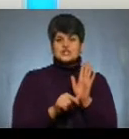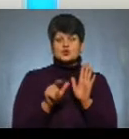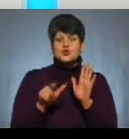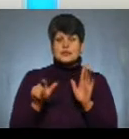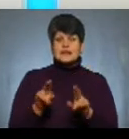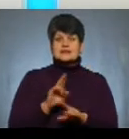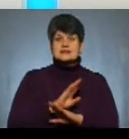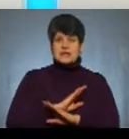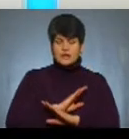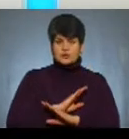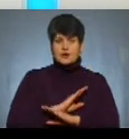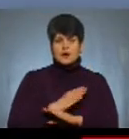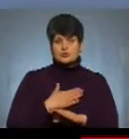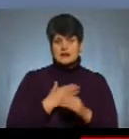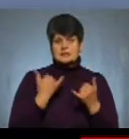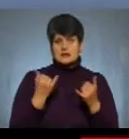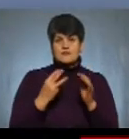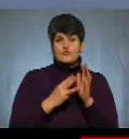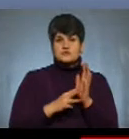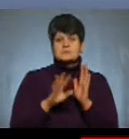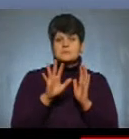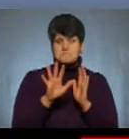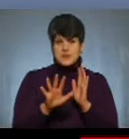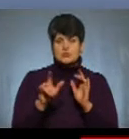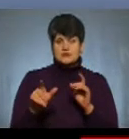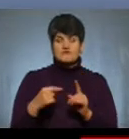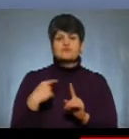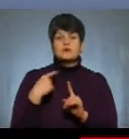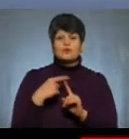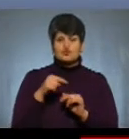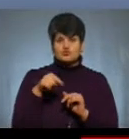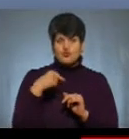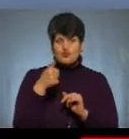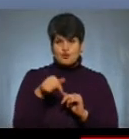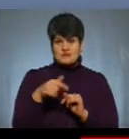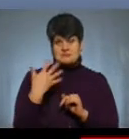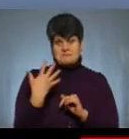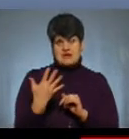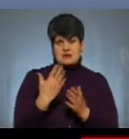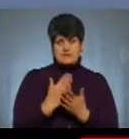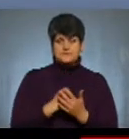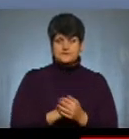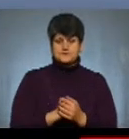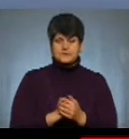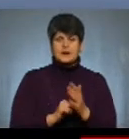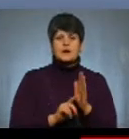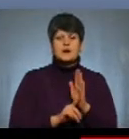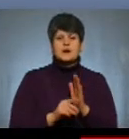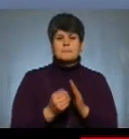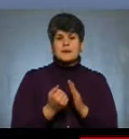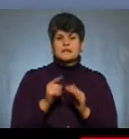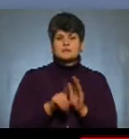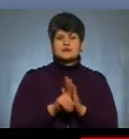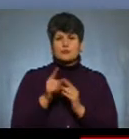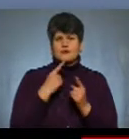76 людей. На даний момент в нас 85 і вже плюс цього року 5. А перш ніж ми розпочнемо говорити